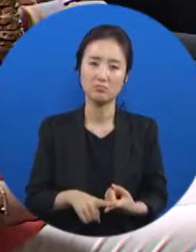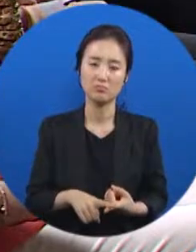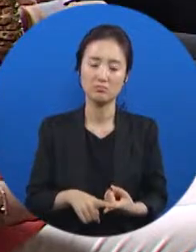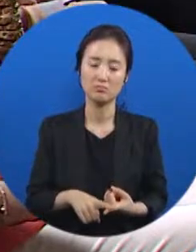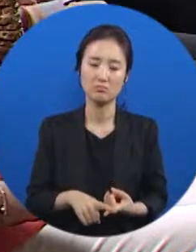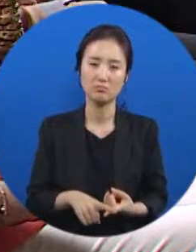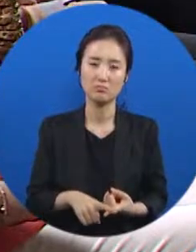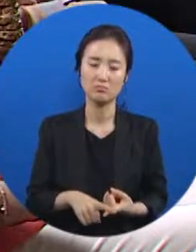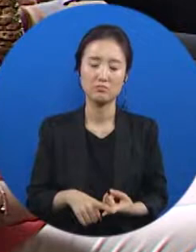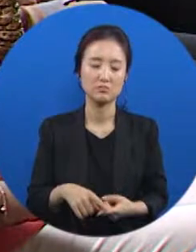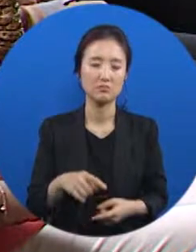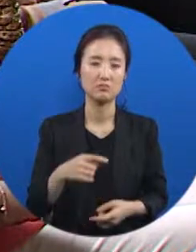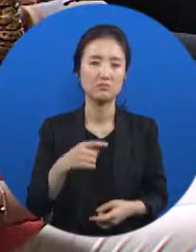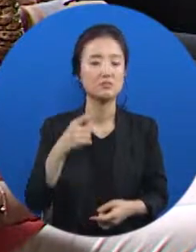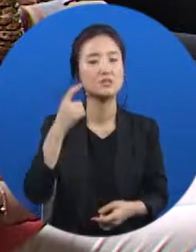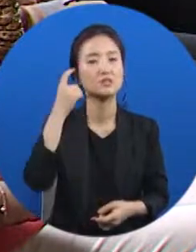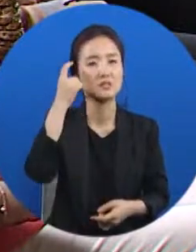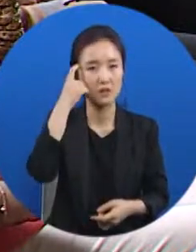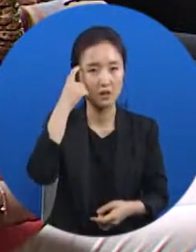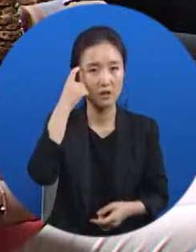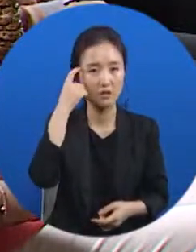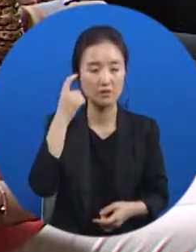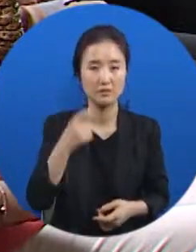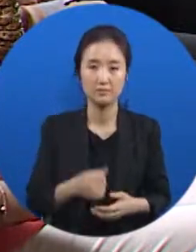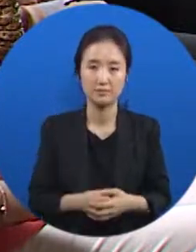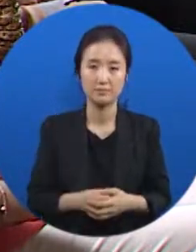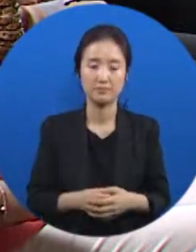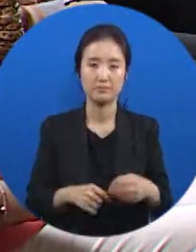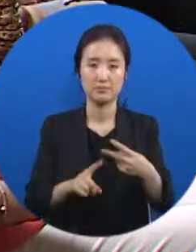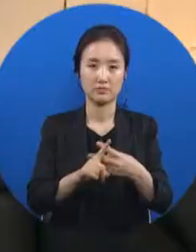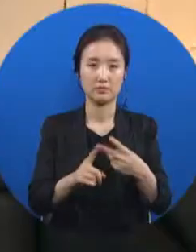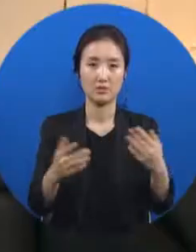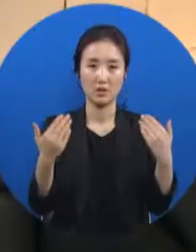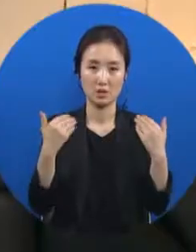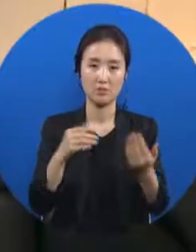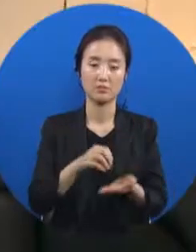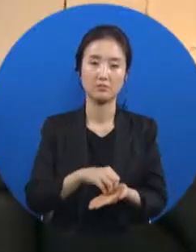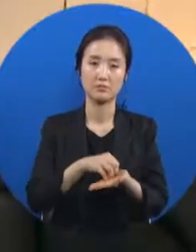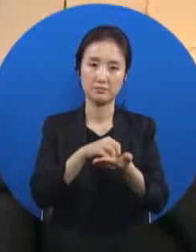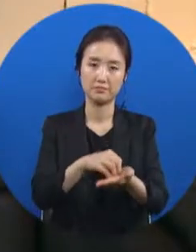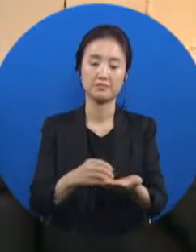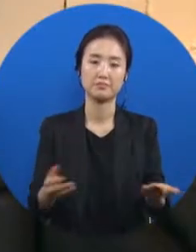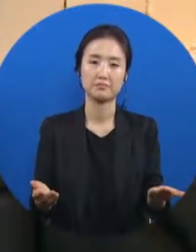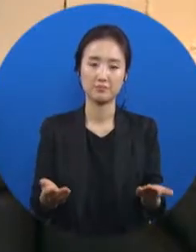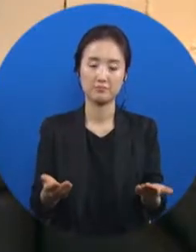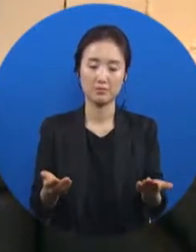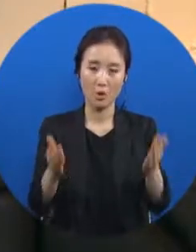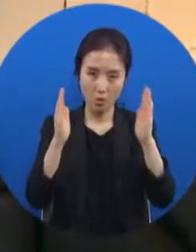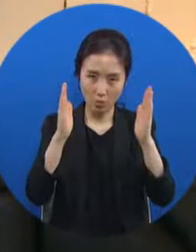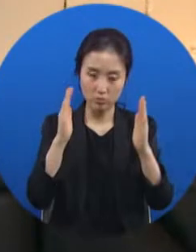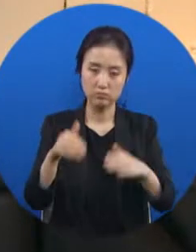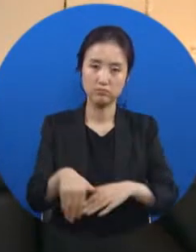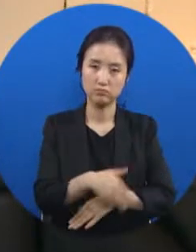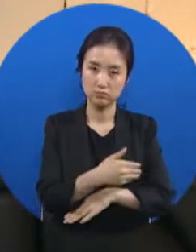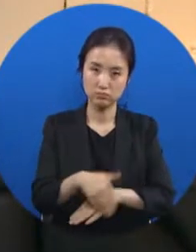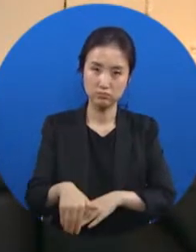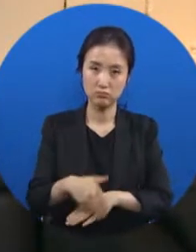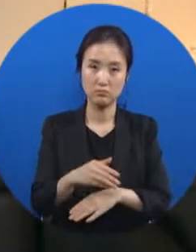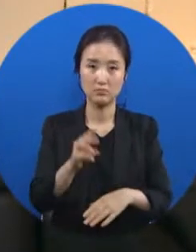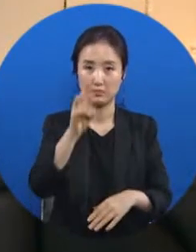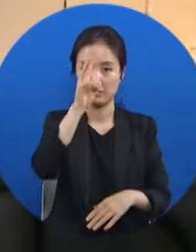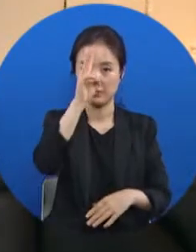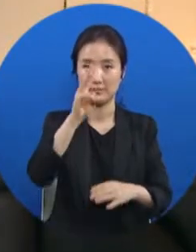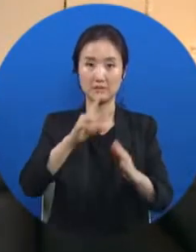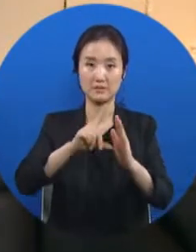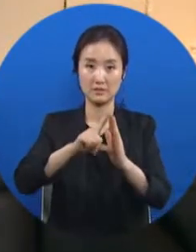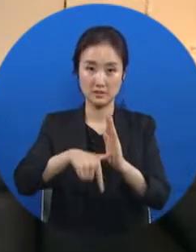당시에 깨달은 건 아니었지만. 그러면서 이제 중학교 시절 가고 중3 때는 저희 아버지가 너는